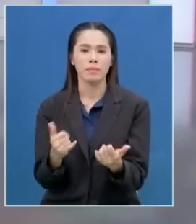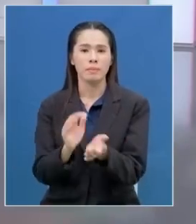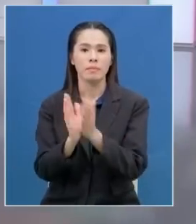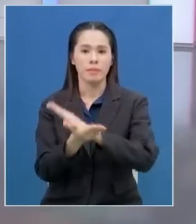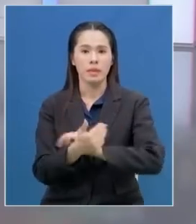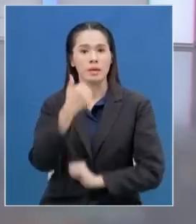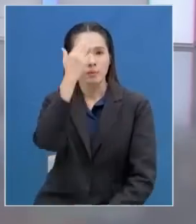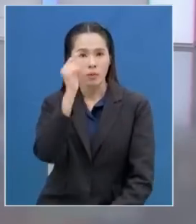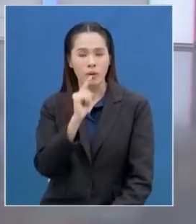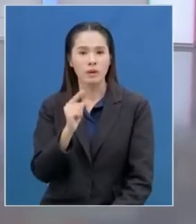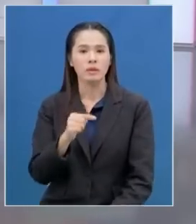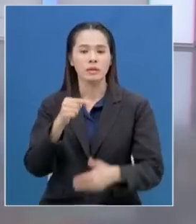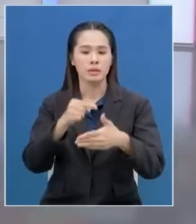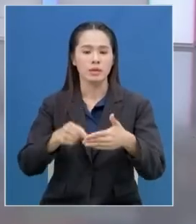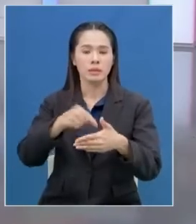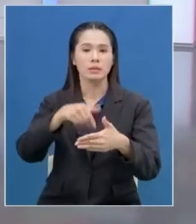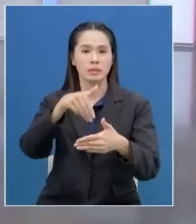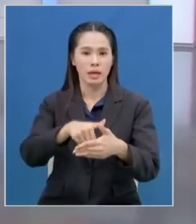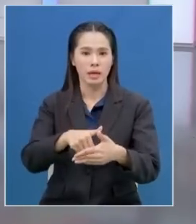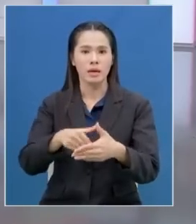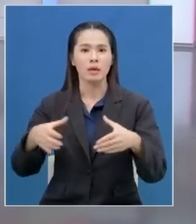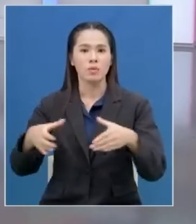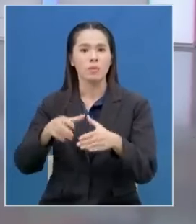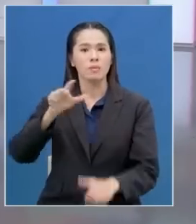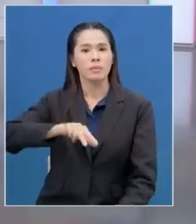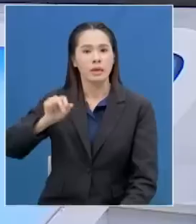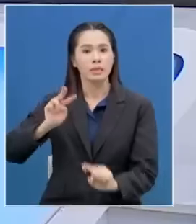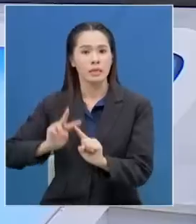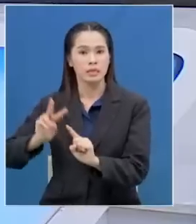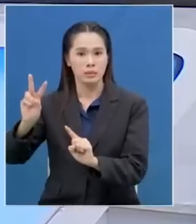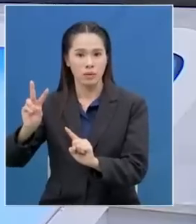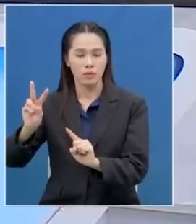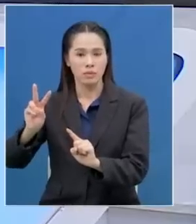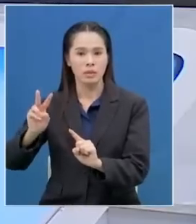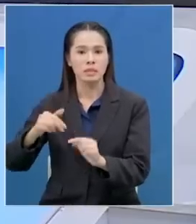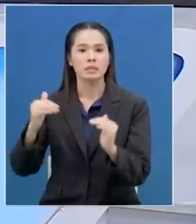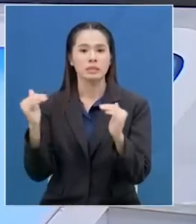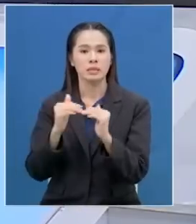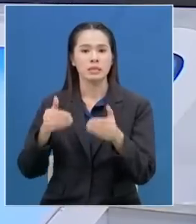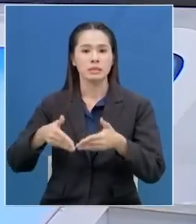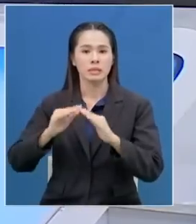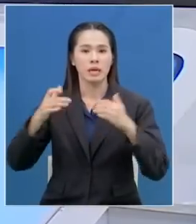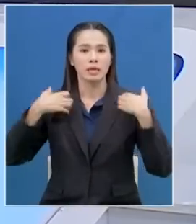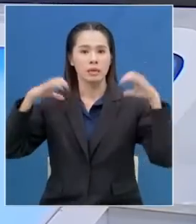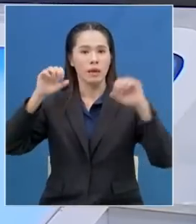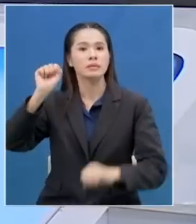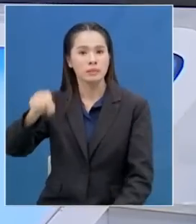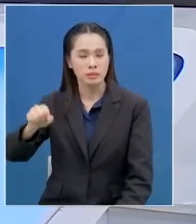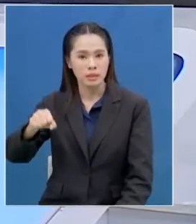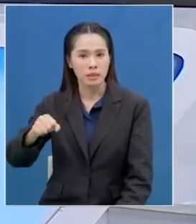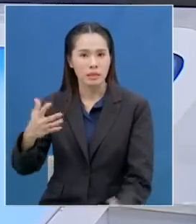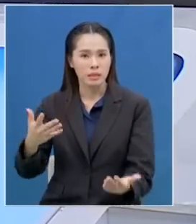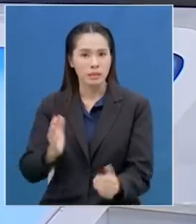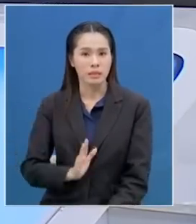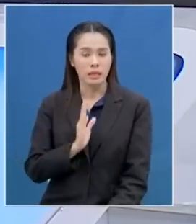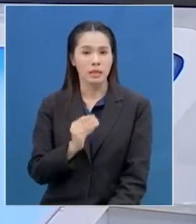นึงเพราะว่ามันหลังเลือกตั้งเพื่อไทยเป็นพรรคที่ได้ลำดับ 2มีสิทธิ์ในการจัดตั้งรัฐบาลก็จริงแต่ว่าคุณจะยัง